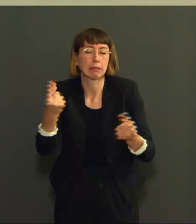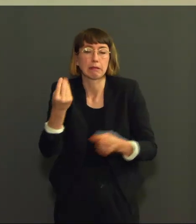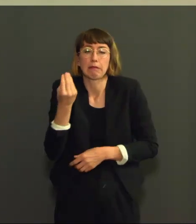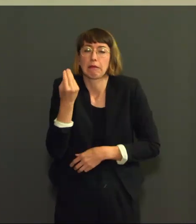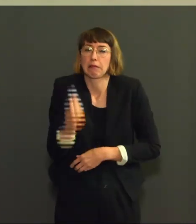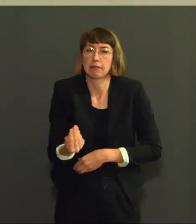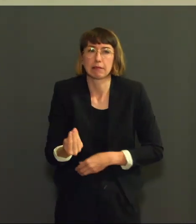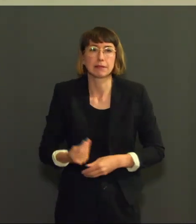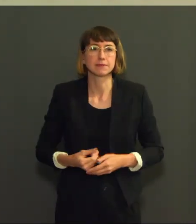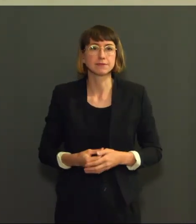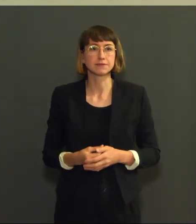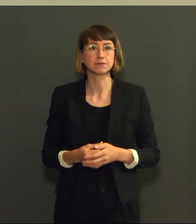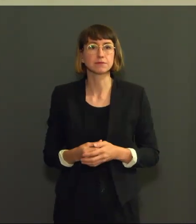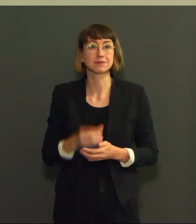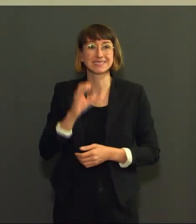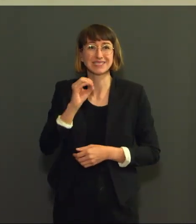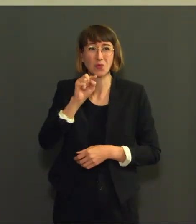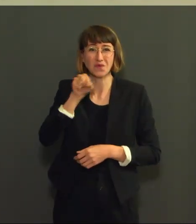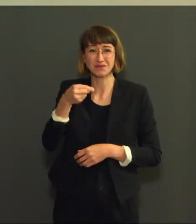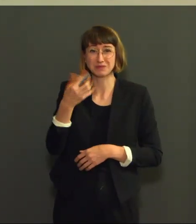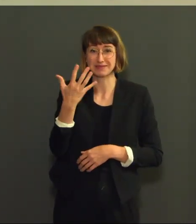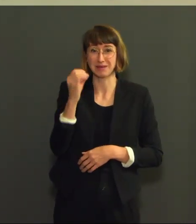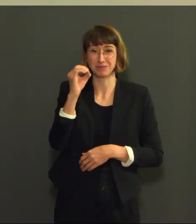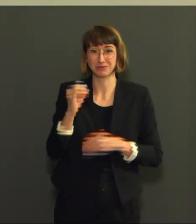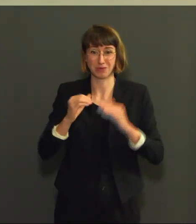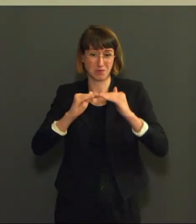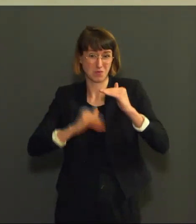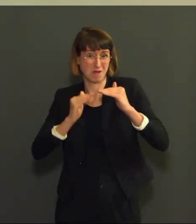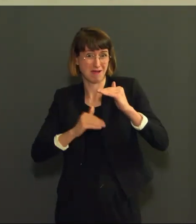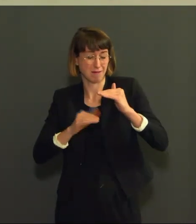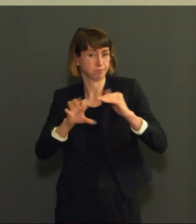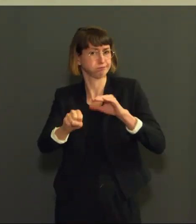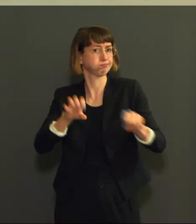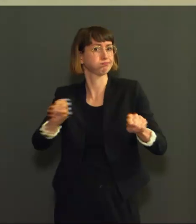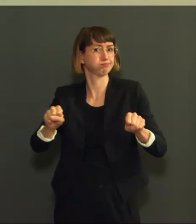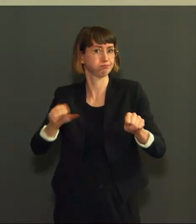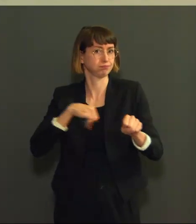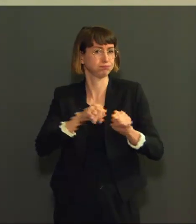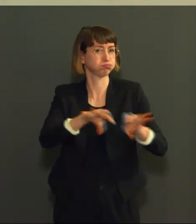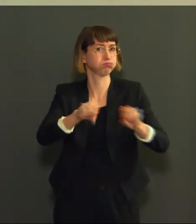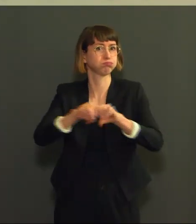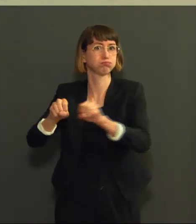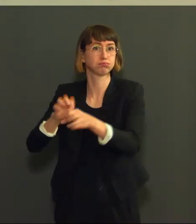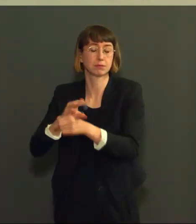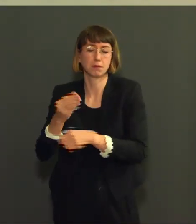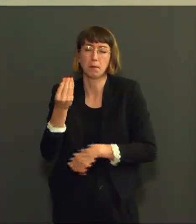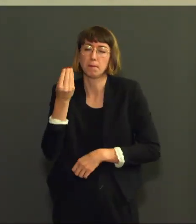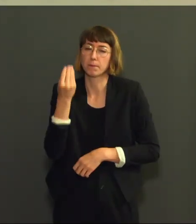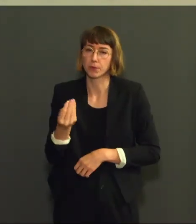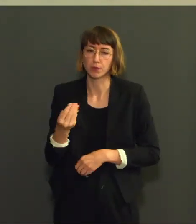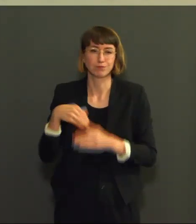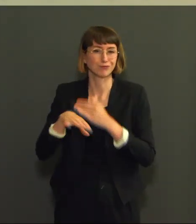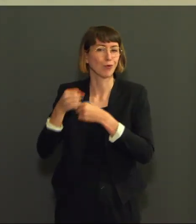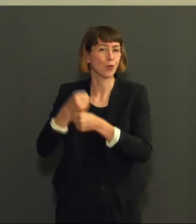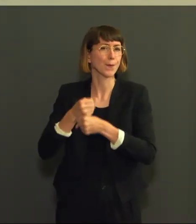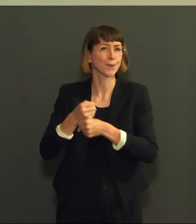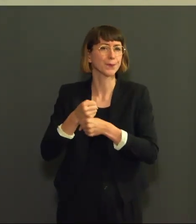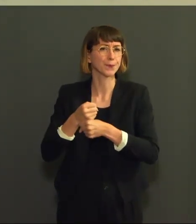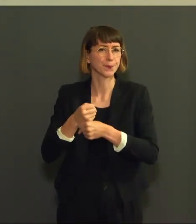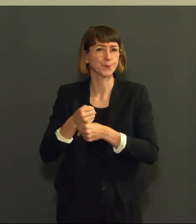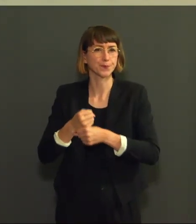d'un demi% du total des maisons de repos des foyers épidémiques importants. Ceci amène au fait que, de manière très stable,